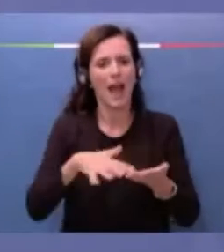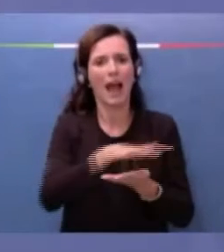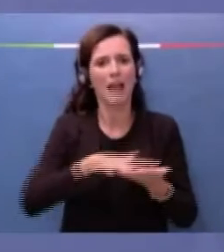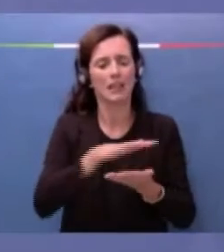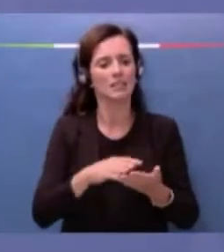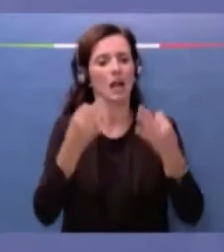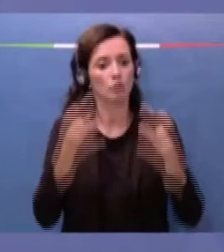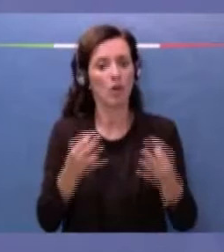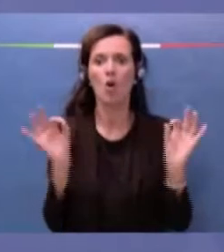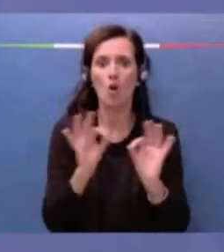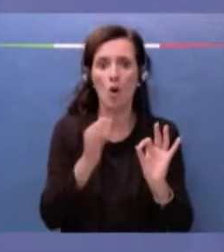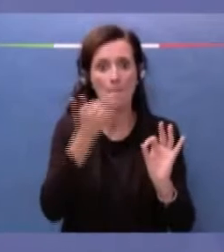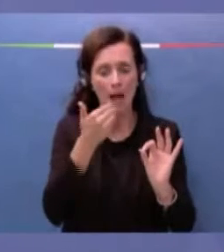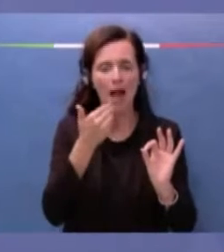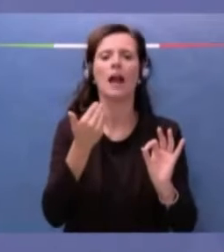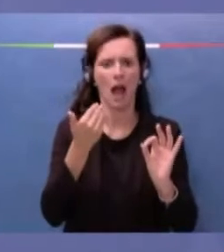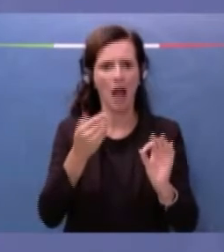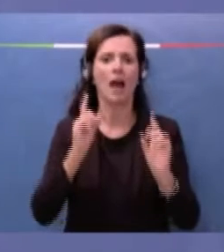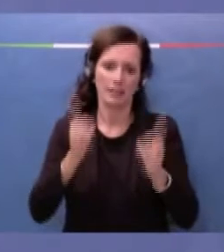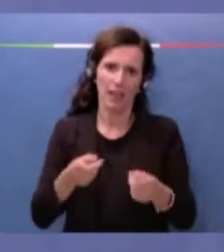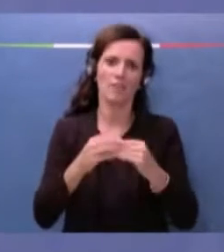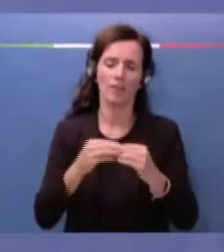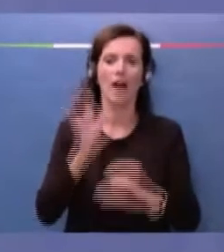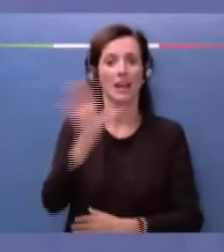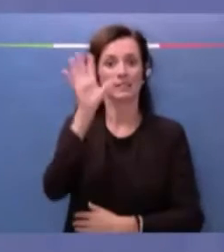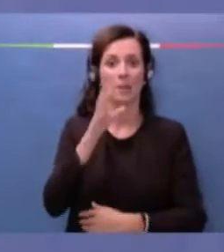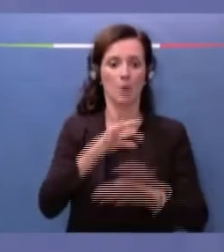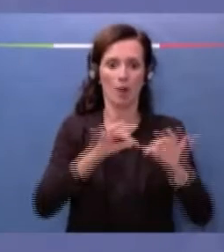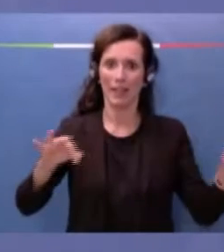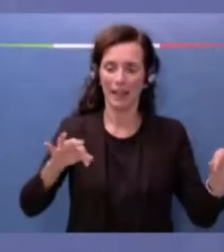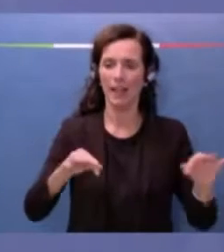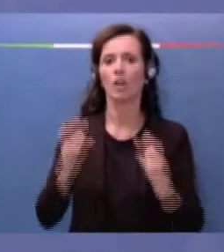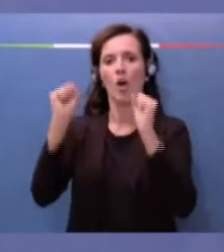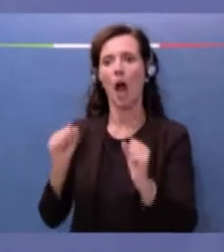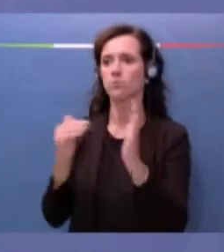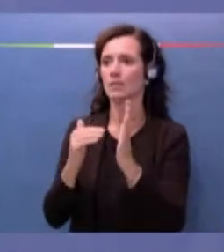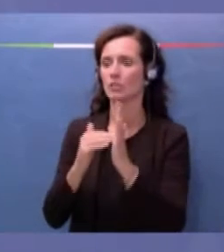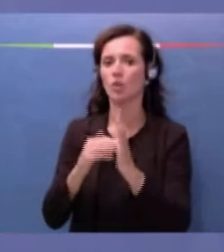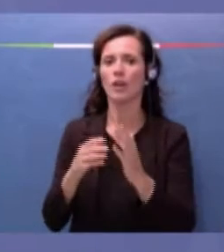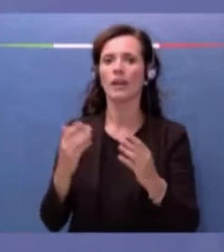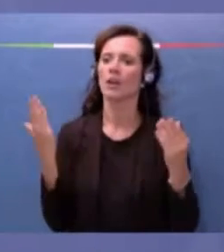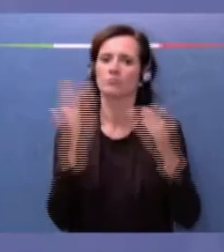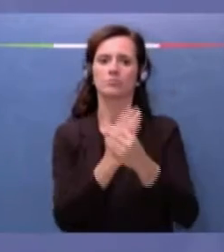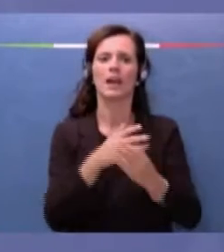dire terreni e abitazioni che non sono oggi accatastate.